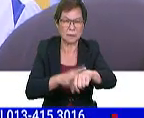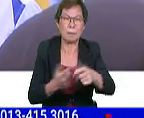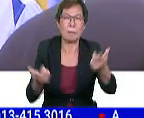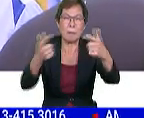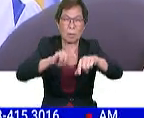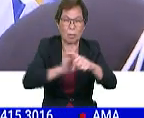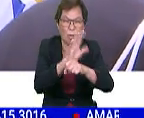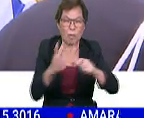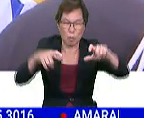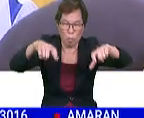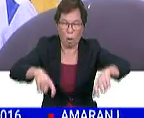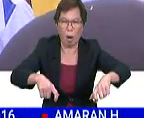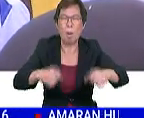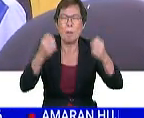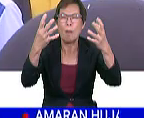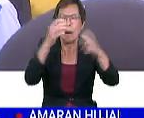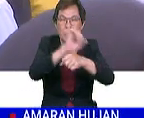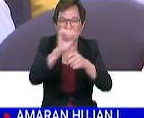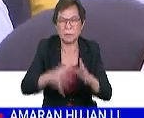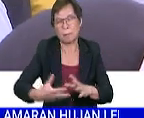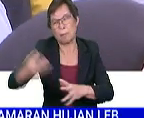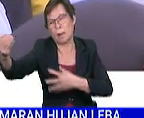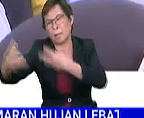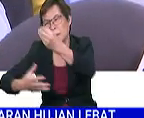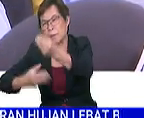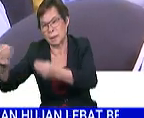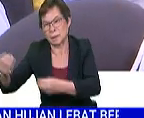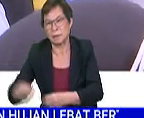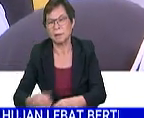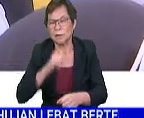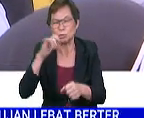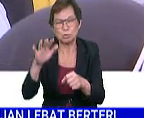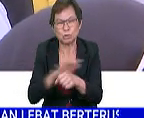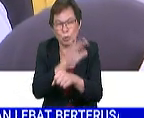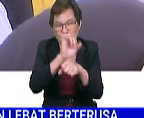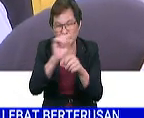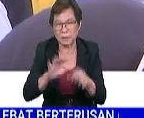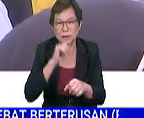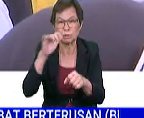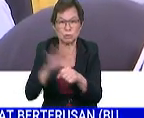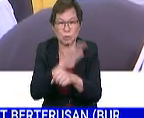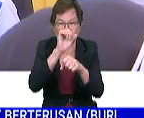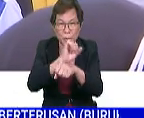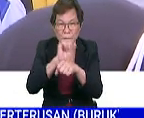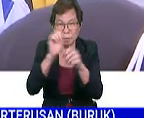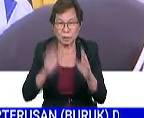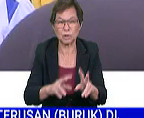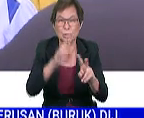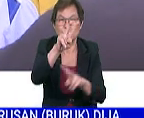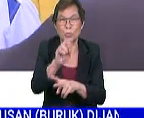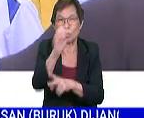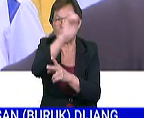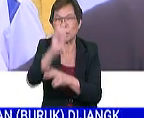pandemik covid Har itu dia tak tak Tak tak datang balik dan pengurangan pekerja sebanyak lebih kurang 20% lah